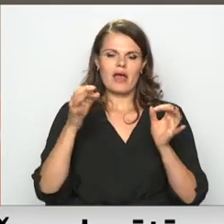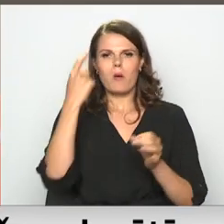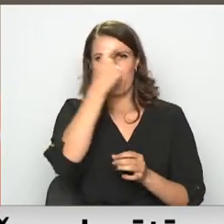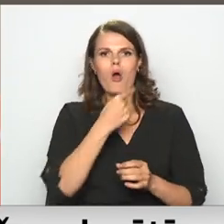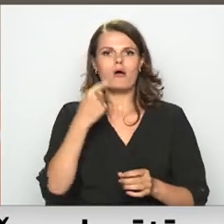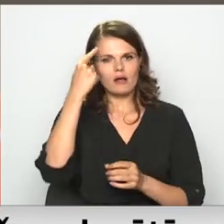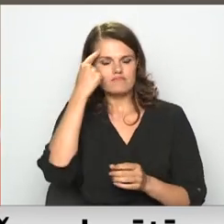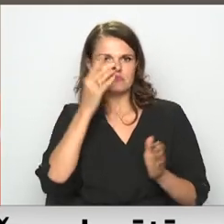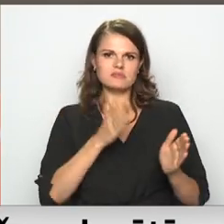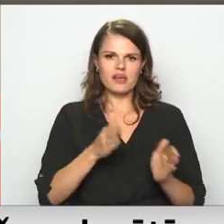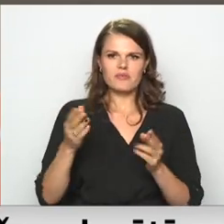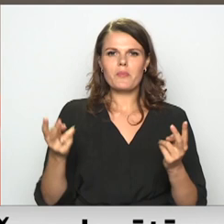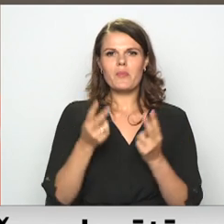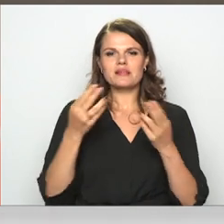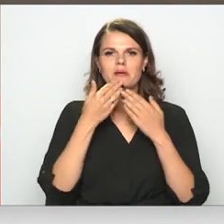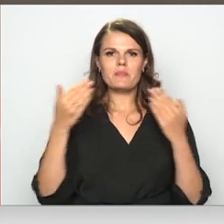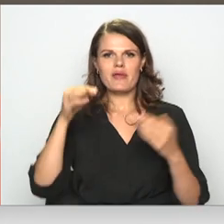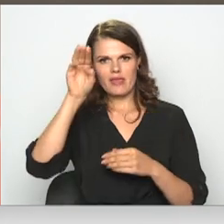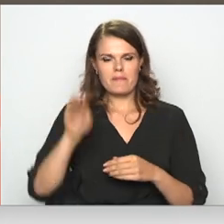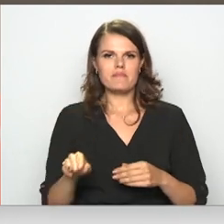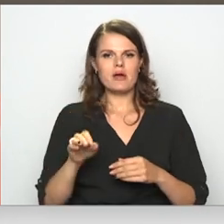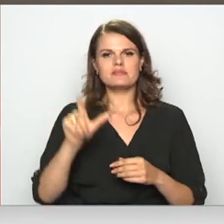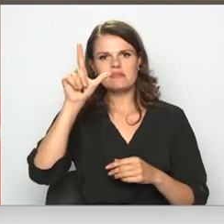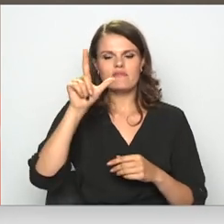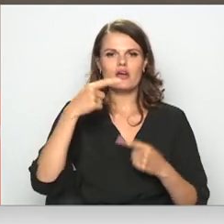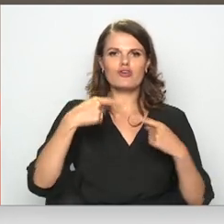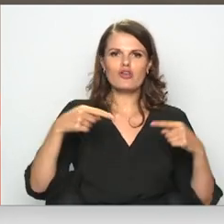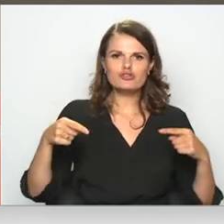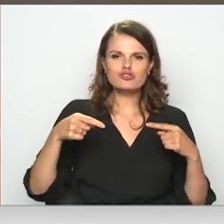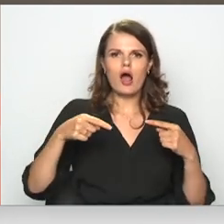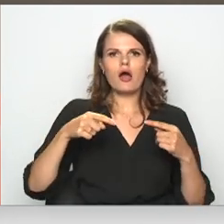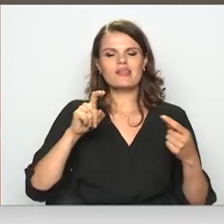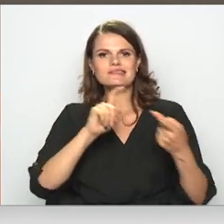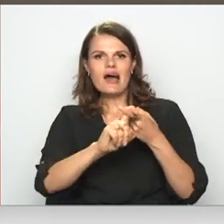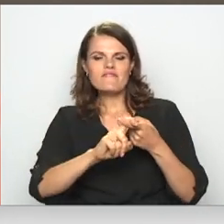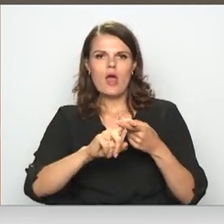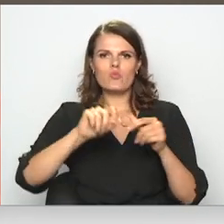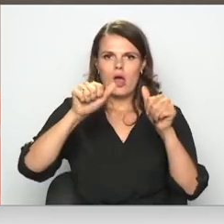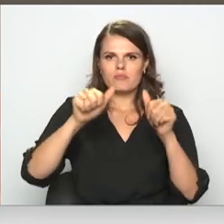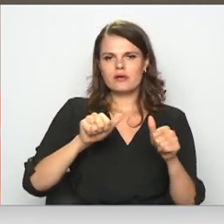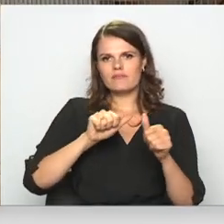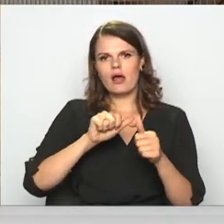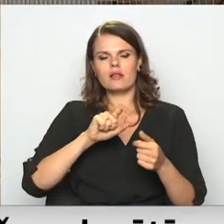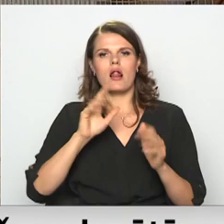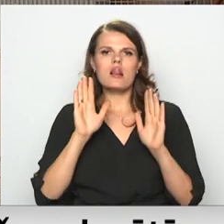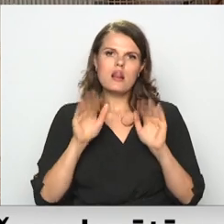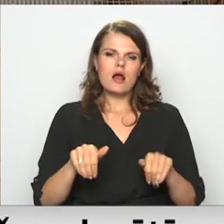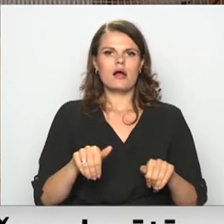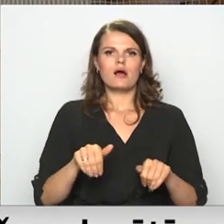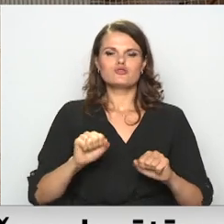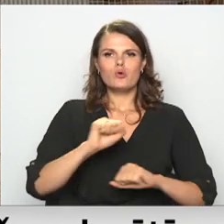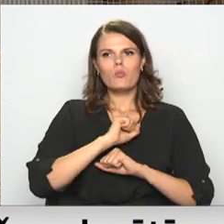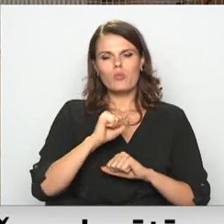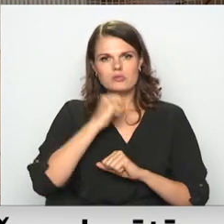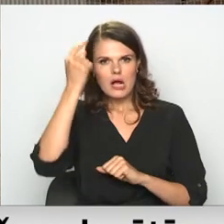Pēdējā mēnesī parasti tiek atstrādāti vairāk kombinācijas, tieši savienojumi, tā, lai